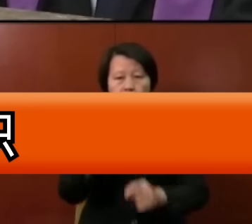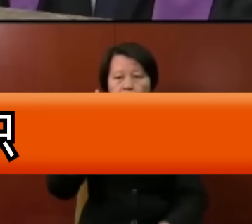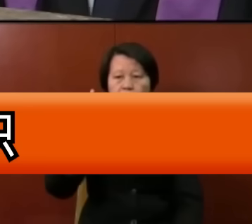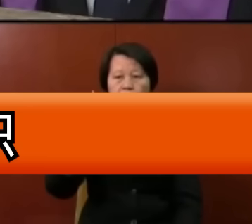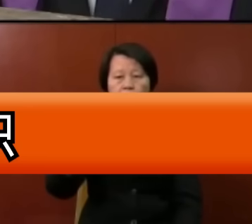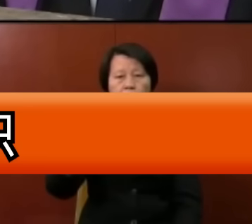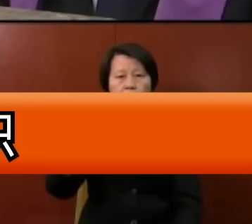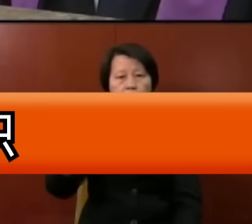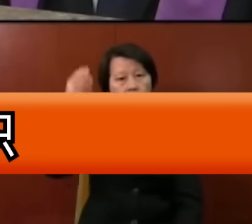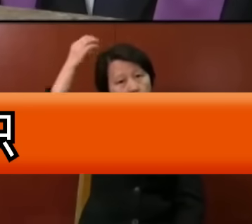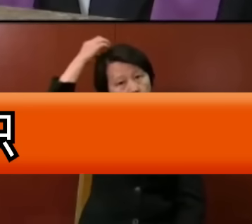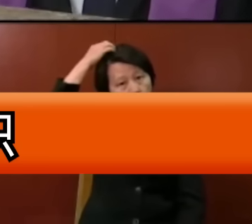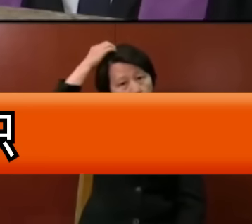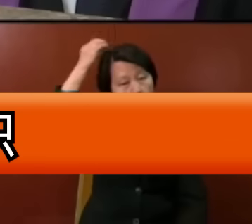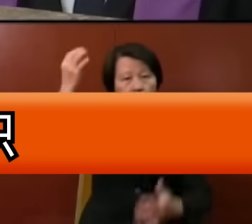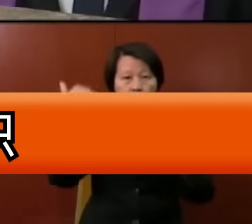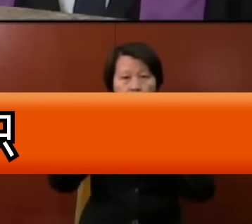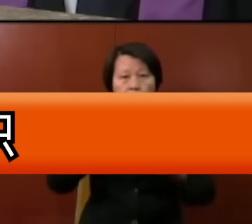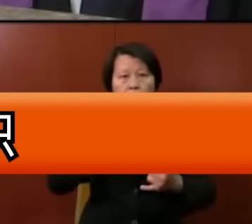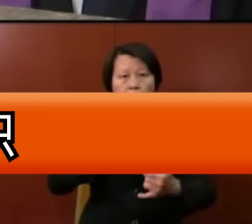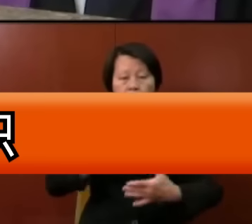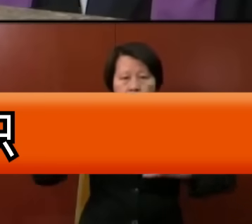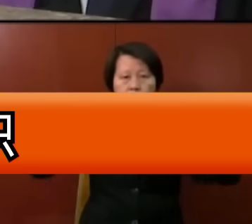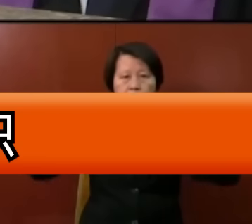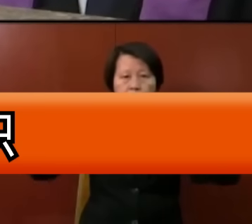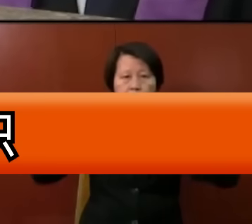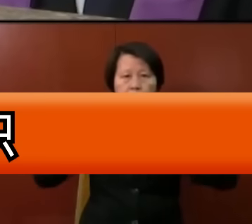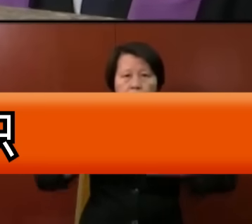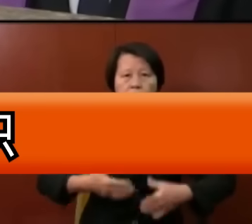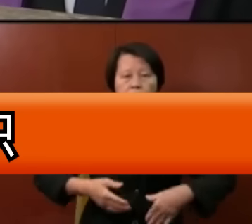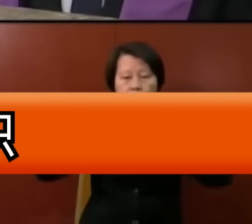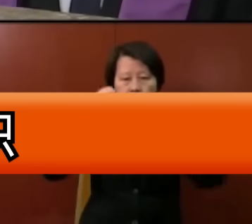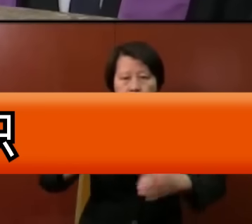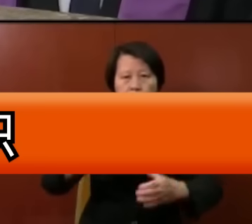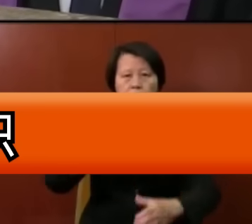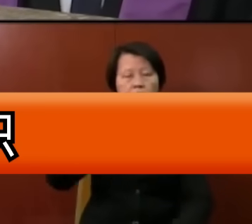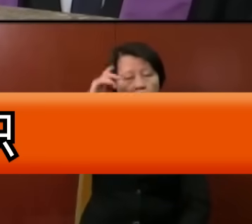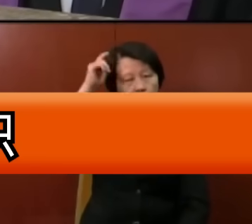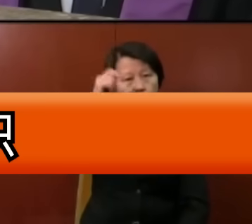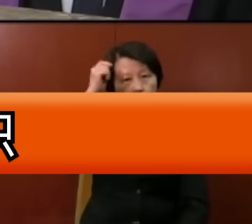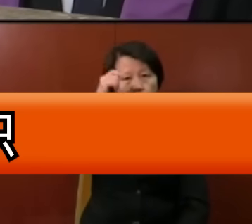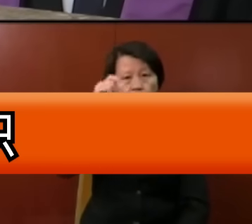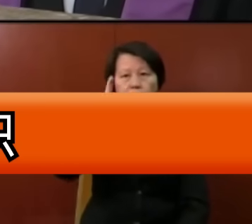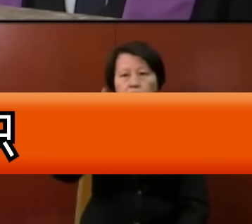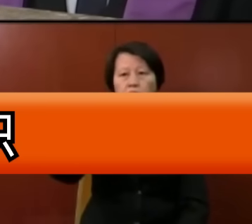dewan Negeri Selangor dengan ini saya sukacita memasukan yang berhormati